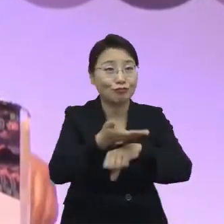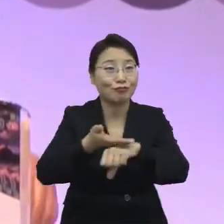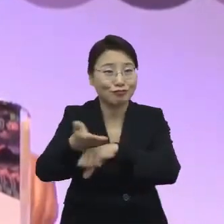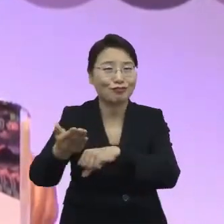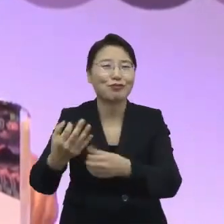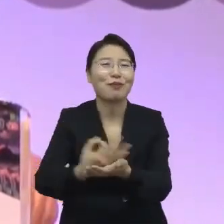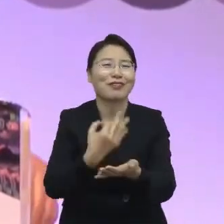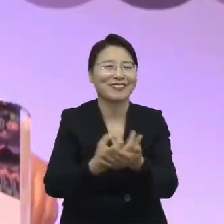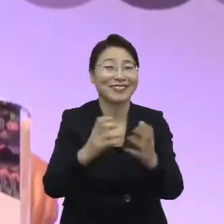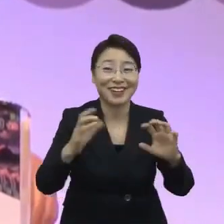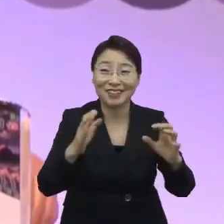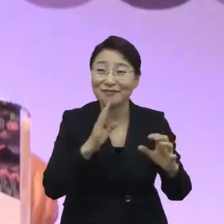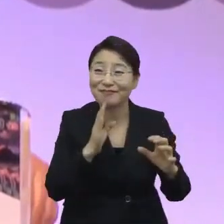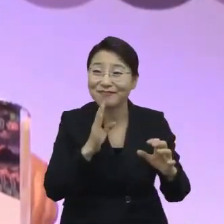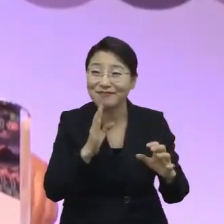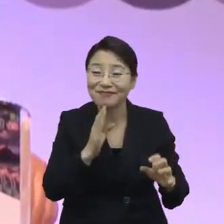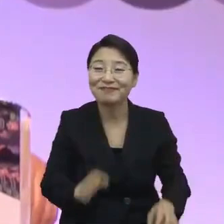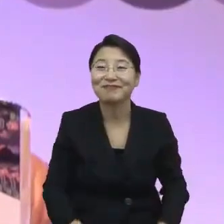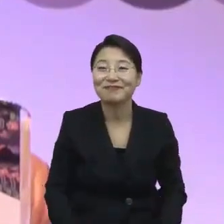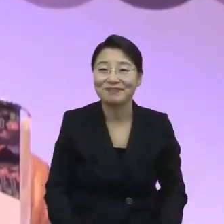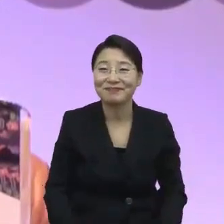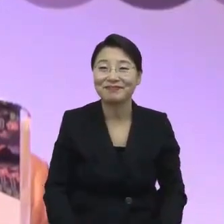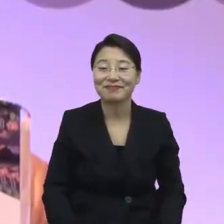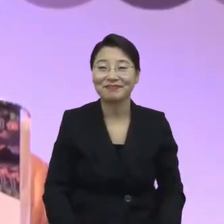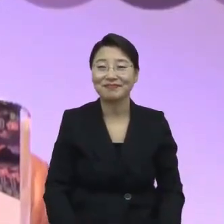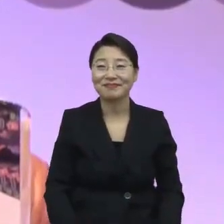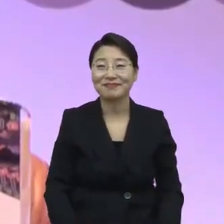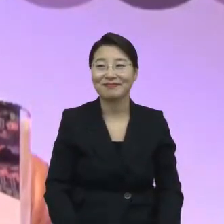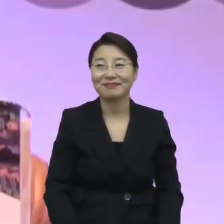먹고 사는 나라인데 사실은